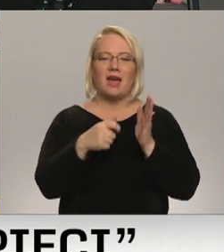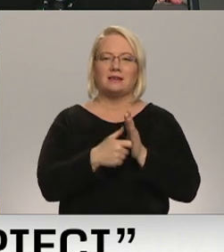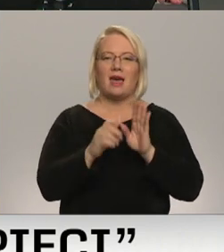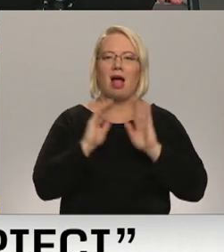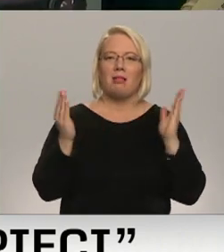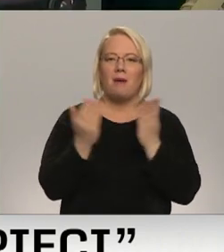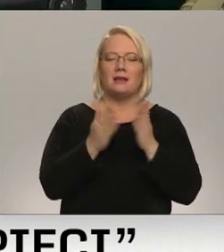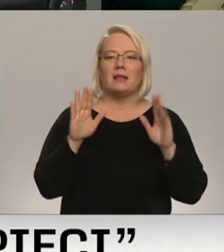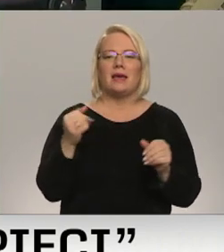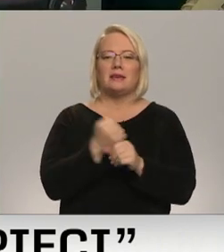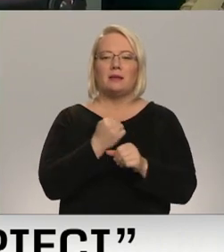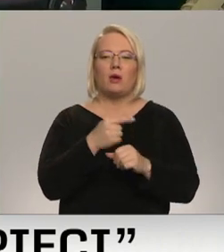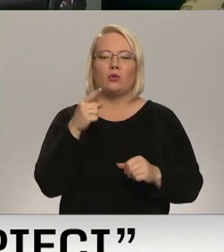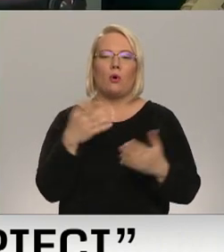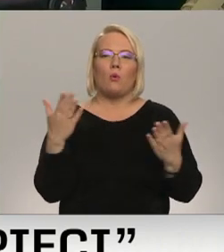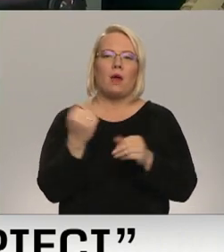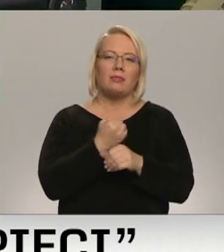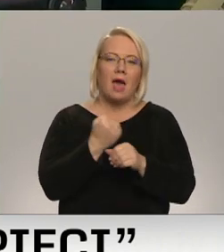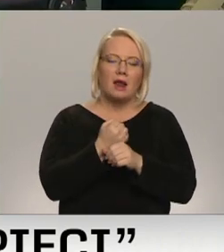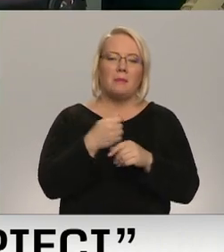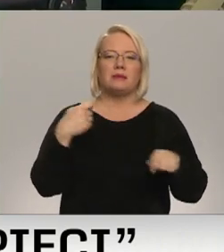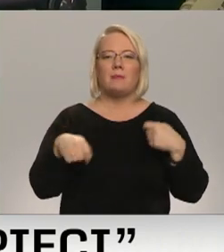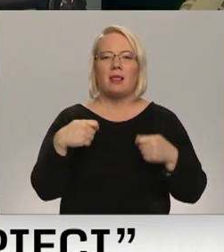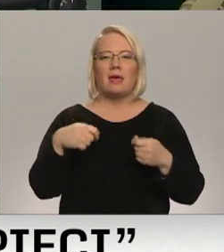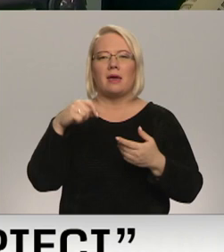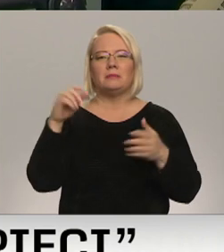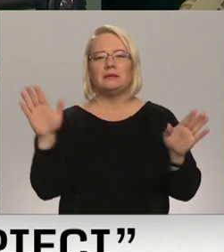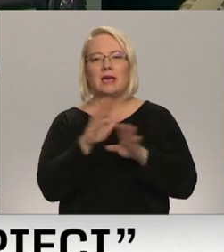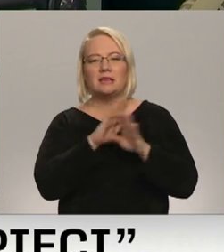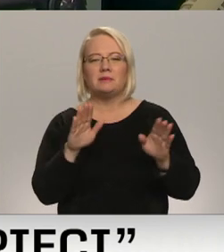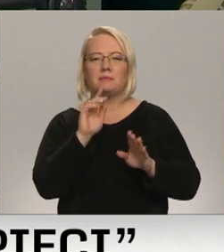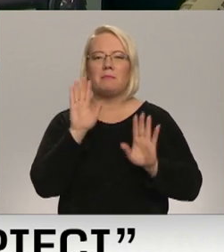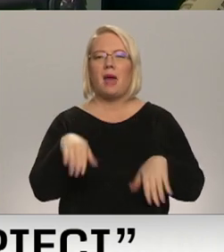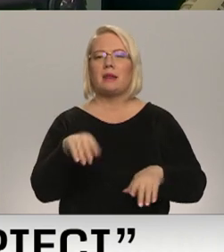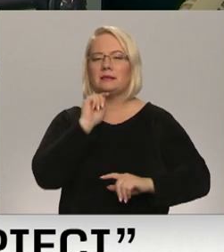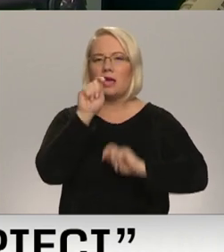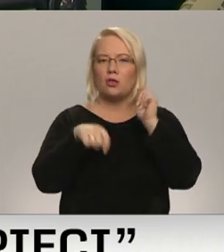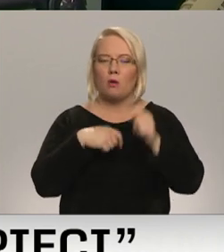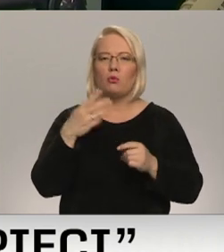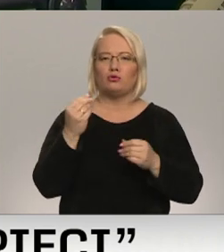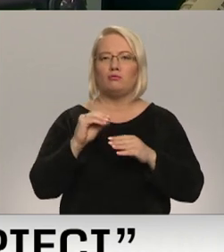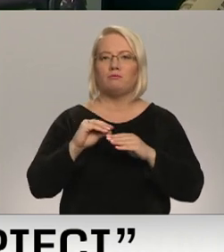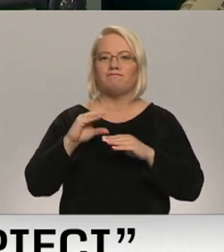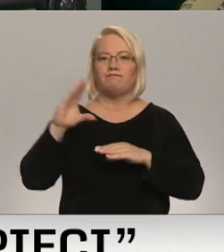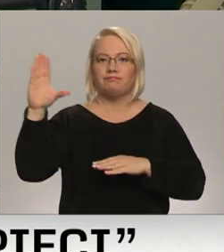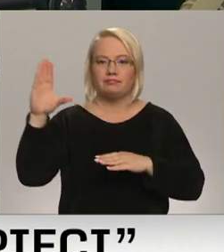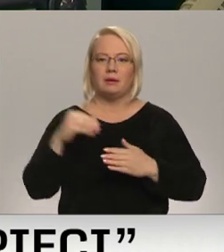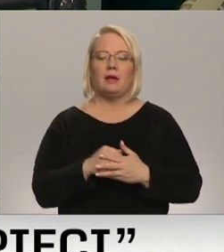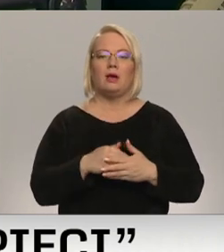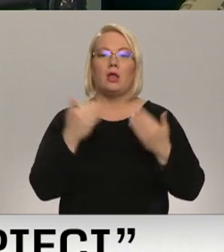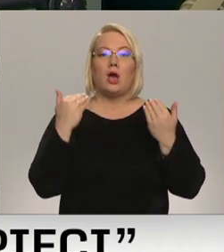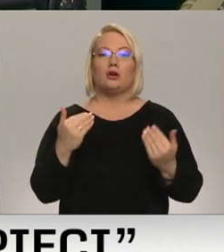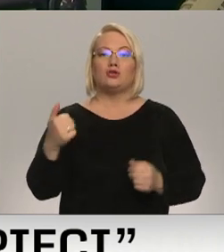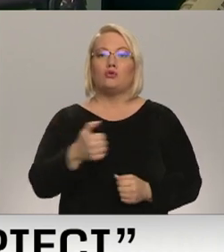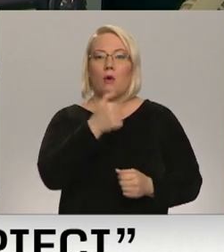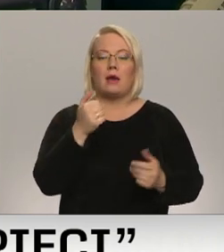darām, kā katru gadu spēlējam dziesmas par ziedojumiem un cenšamies sakrāt to summu aizvien lielāku un lielāku. Jā, šogad mēs iestājāmies par